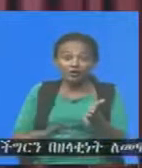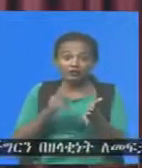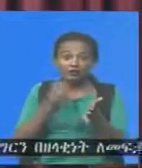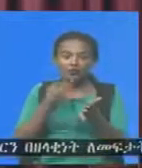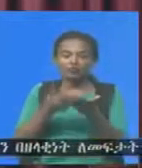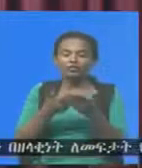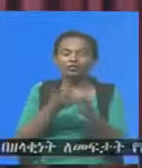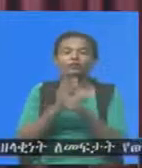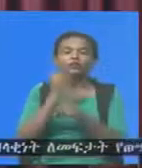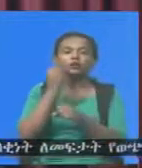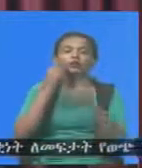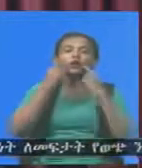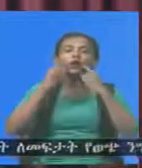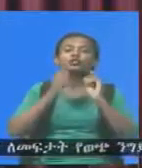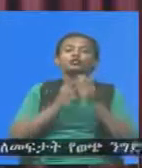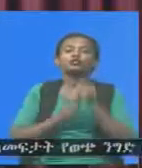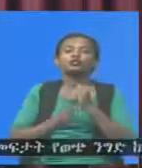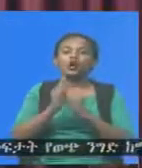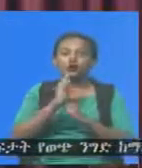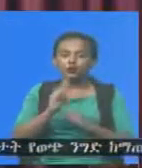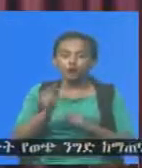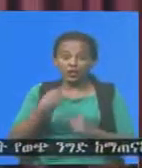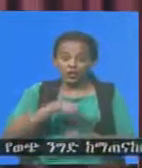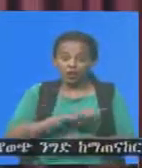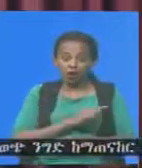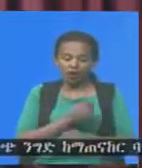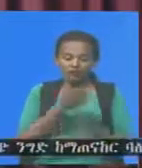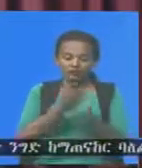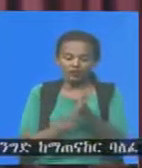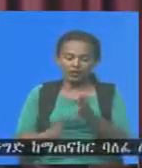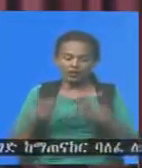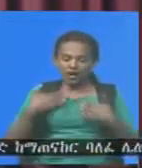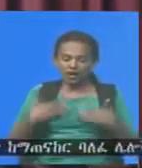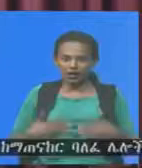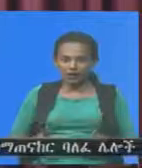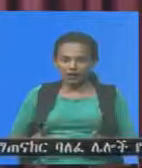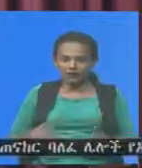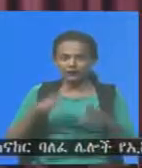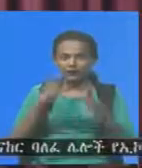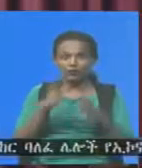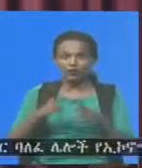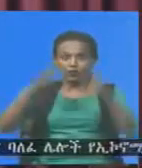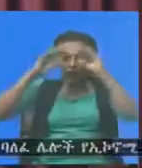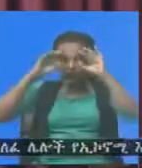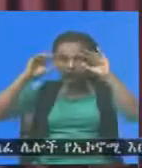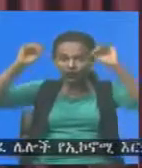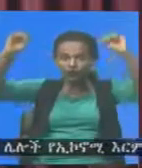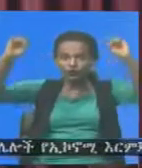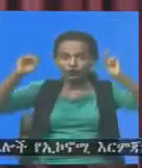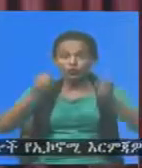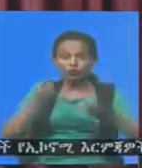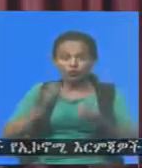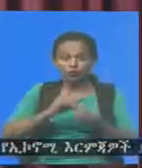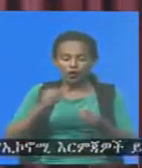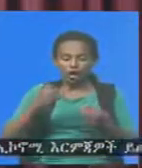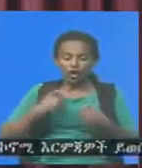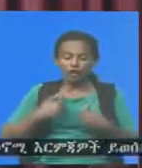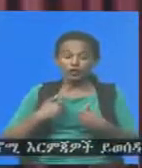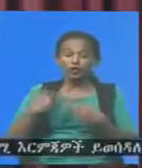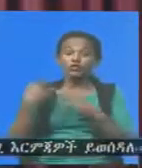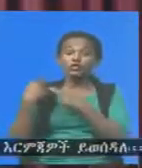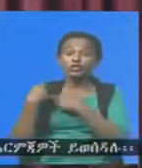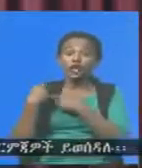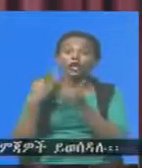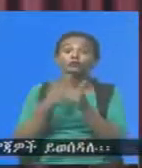ነው። እኛ አስፈጻሚው አካል ክቡር ፕሬዝዳንቱን ጨምሮ ያላቸው ስልጣን